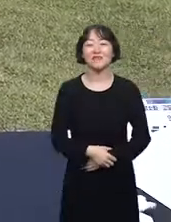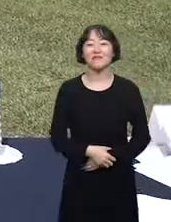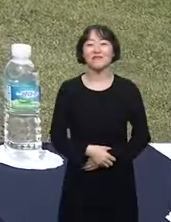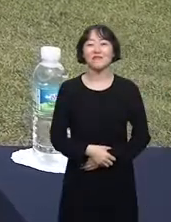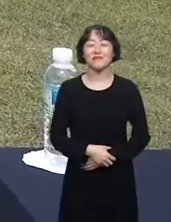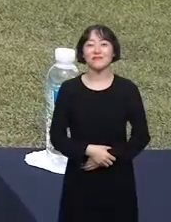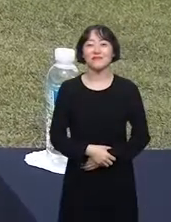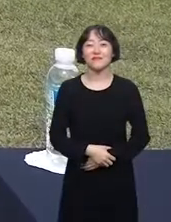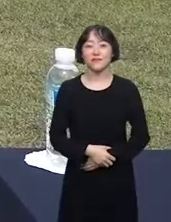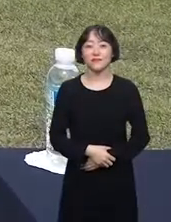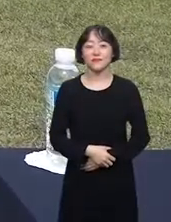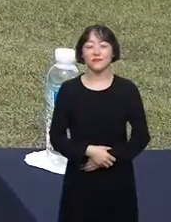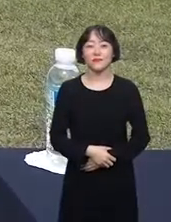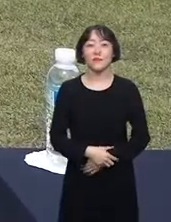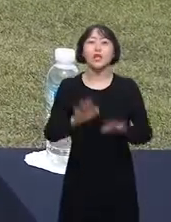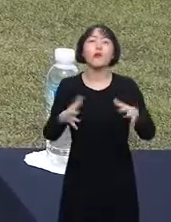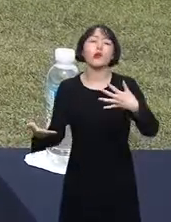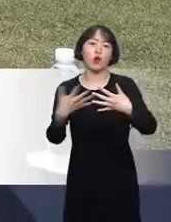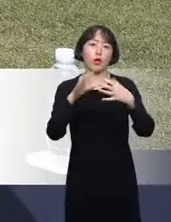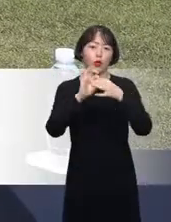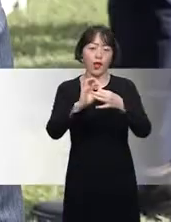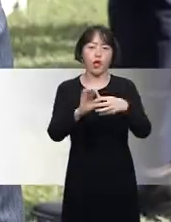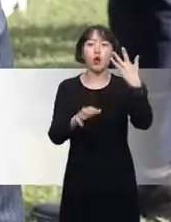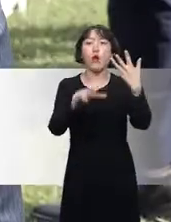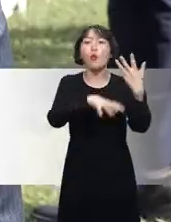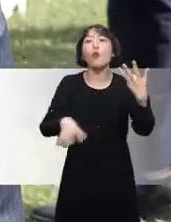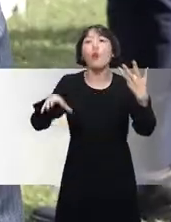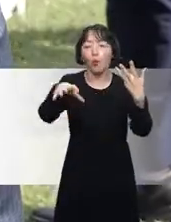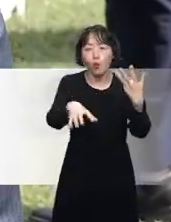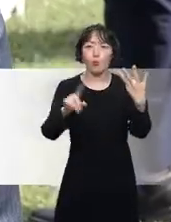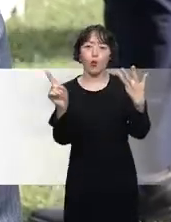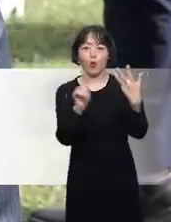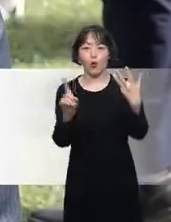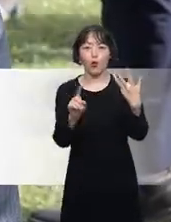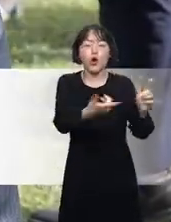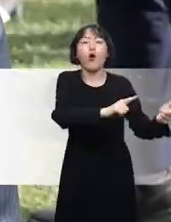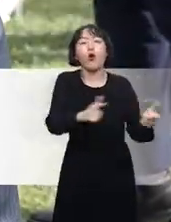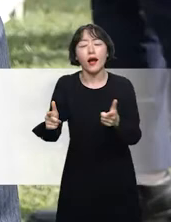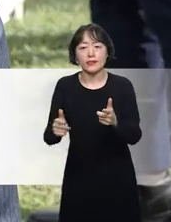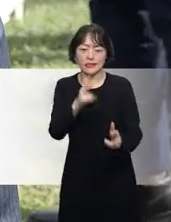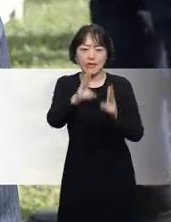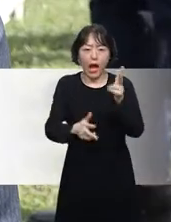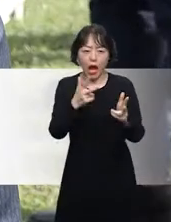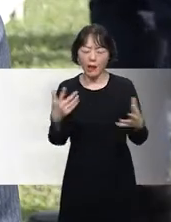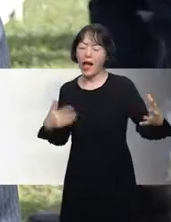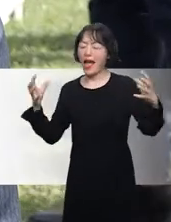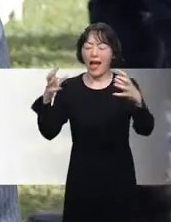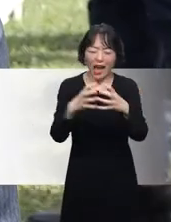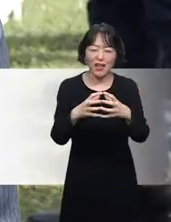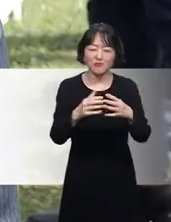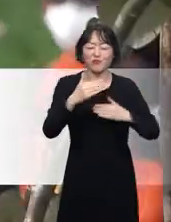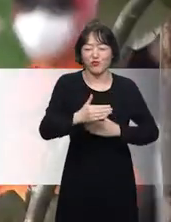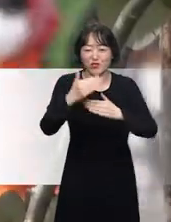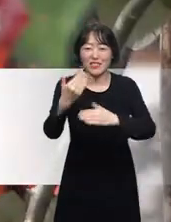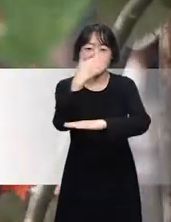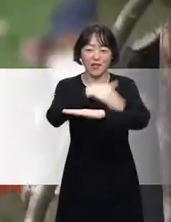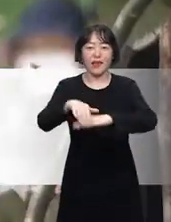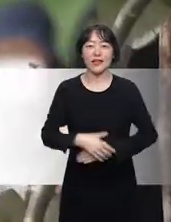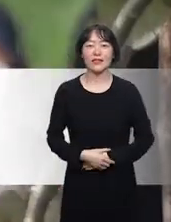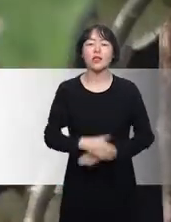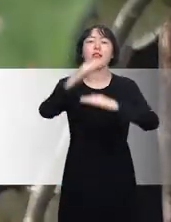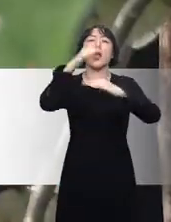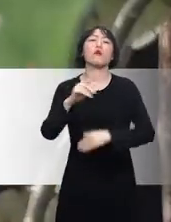이번 협약을 통해 8개 지자체는 다양한 사업을 공동 추진할 계획인데요. 세부 내용으로는